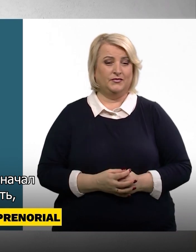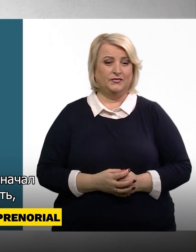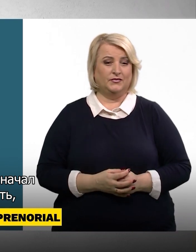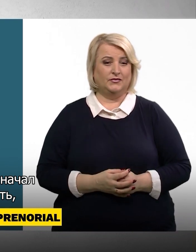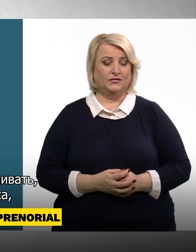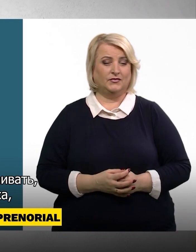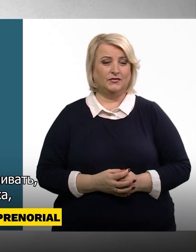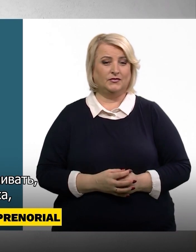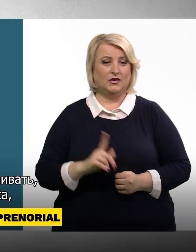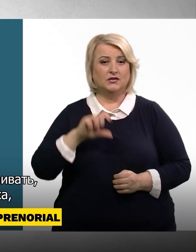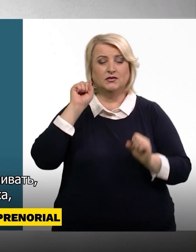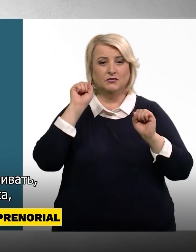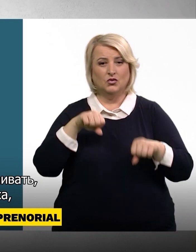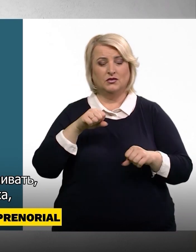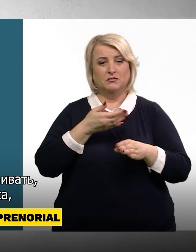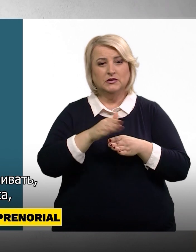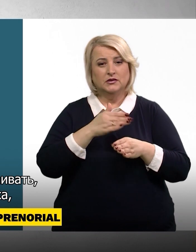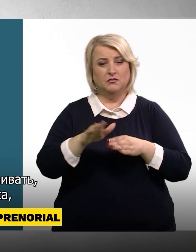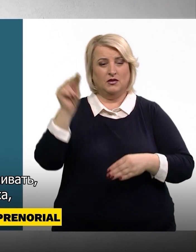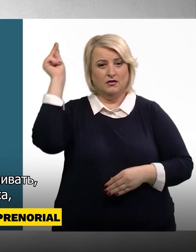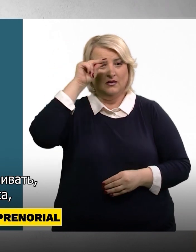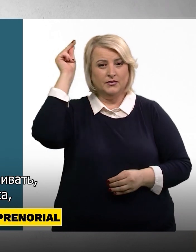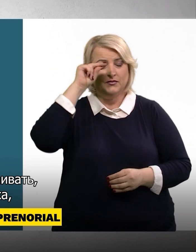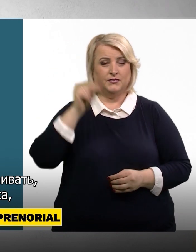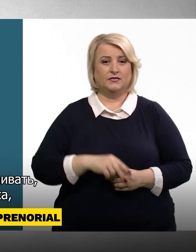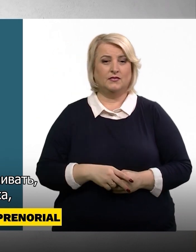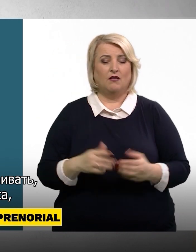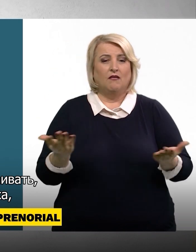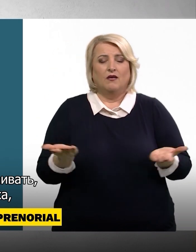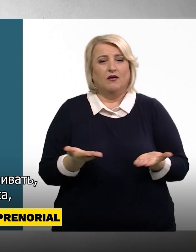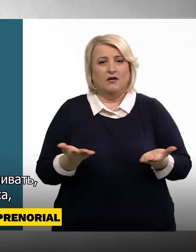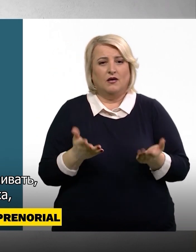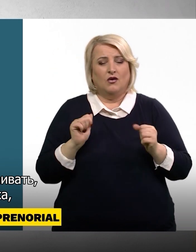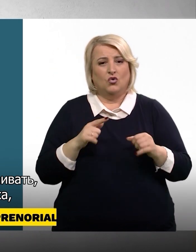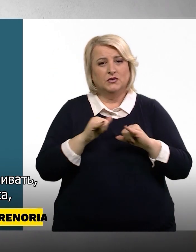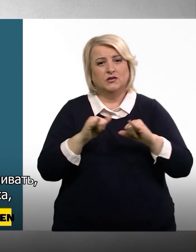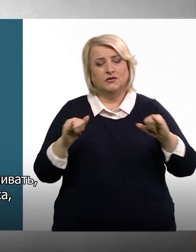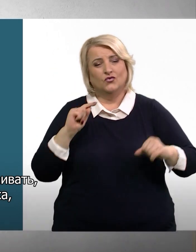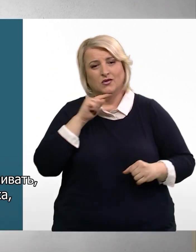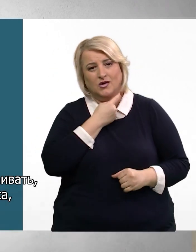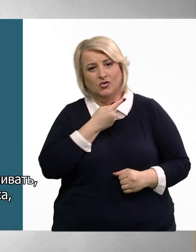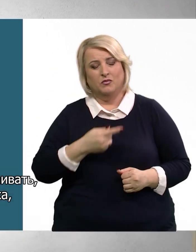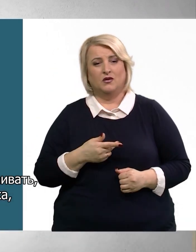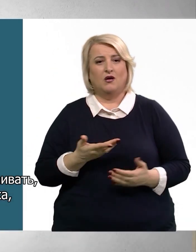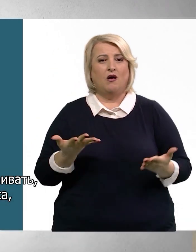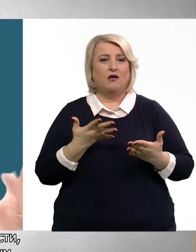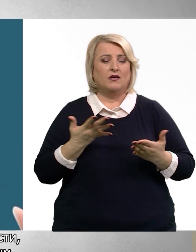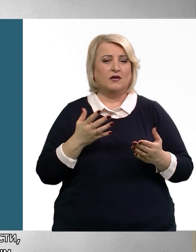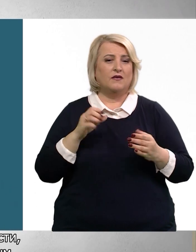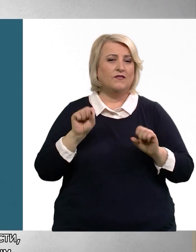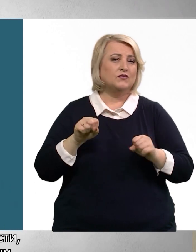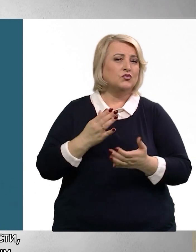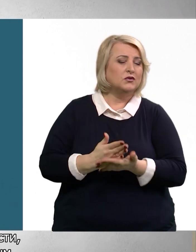cât se poate de repede, ca să poată să învețe treptat care sunt, cum se dezvoltă economia,